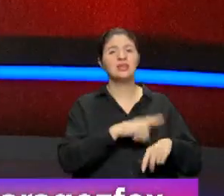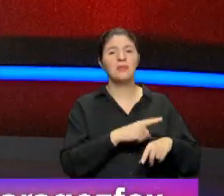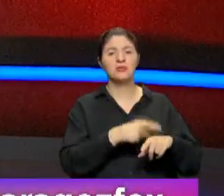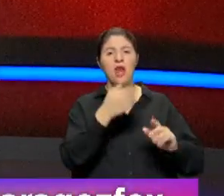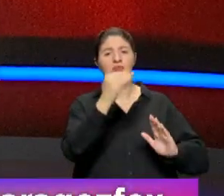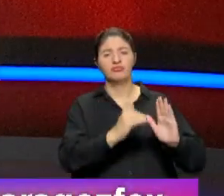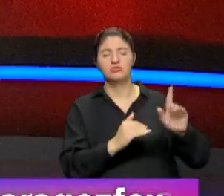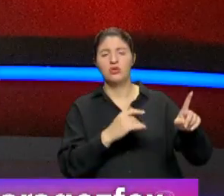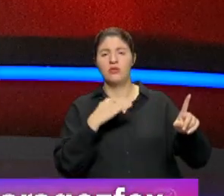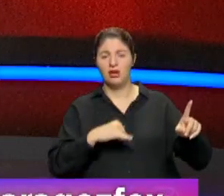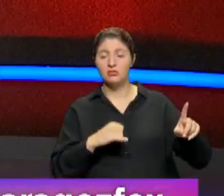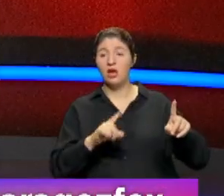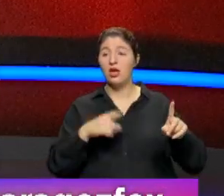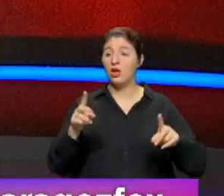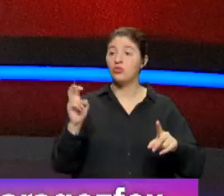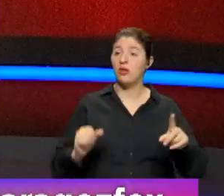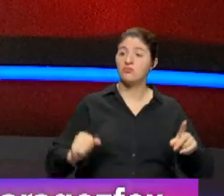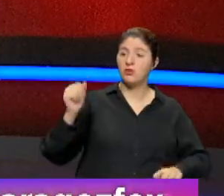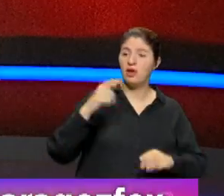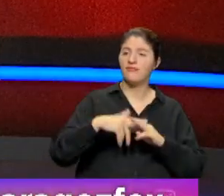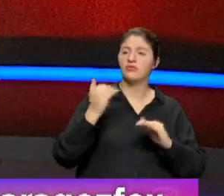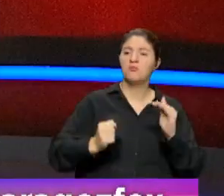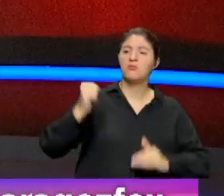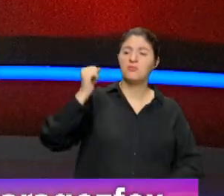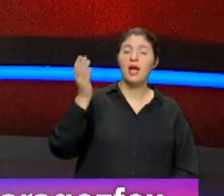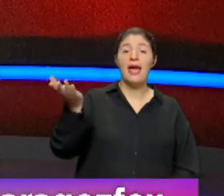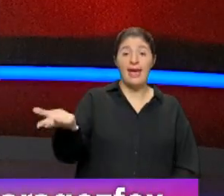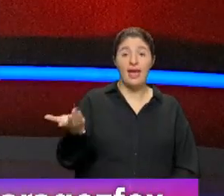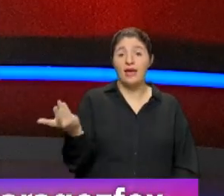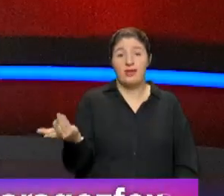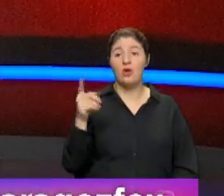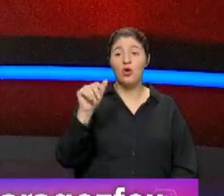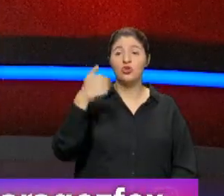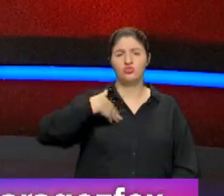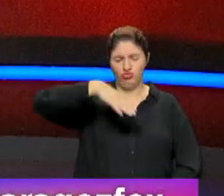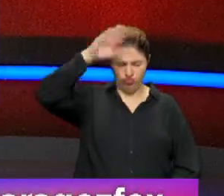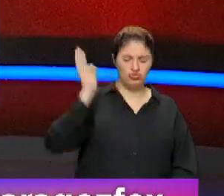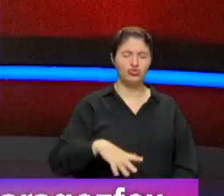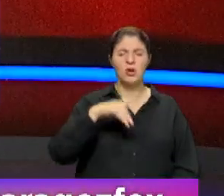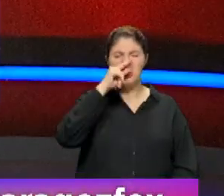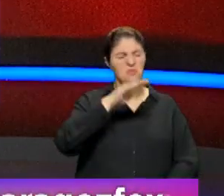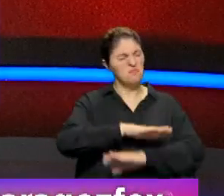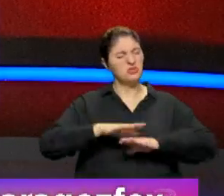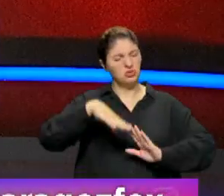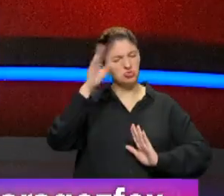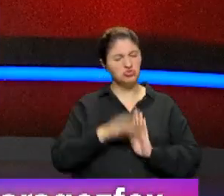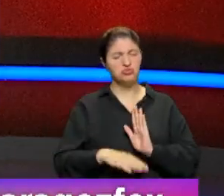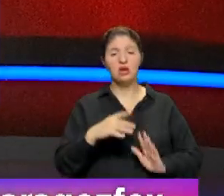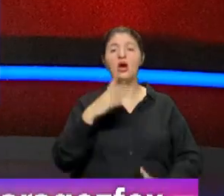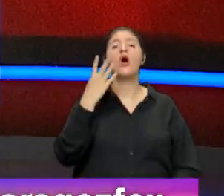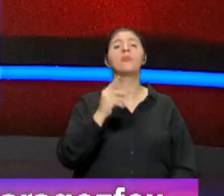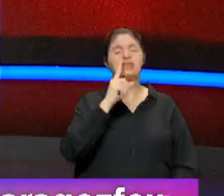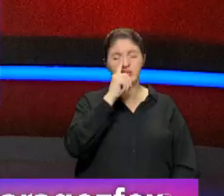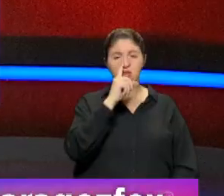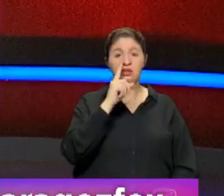geriledi sonra dolar yükseldi enflasyon yükseldi yani o gün düşüreceğiz Martta düşecek olmadı Nisan'da